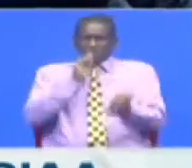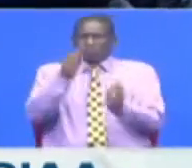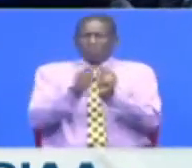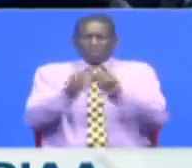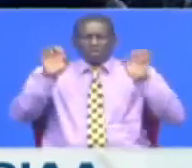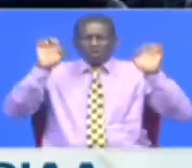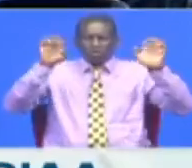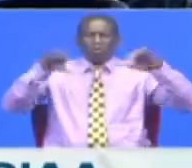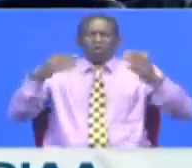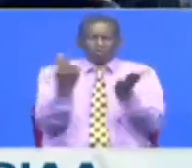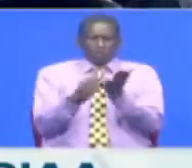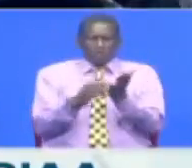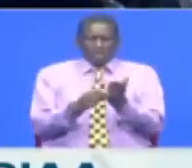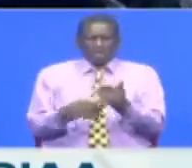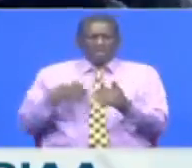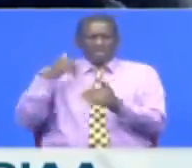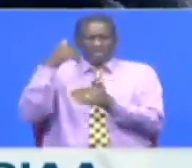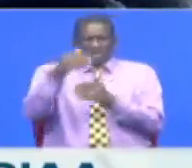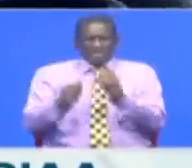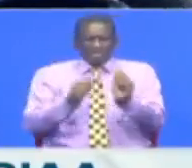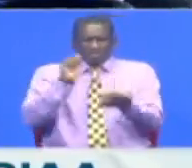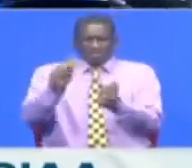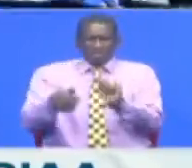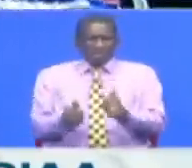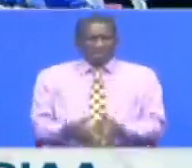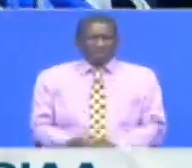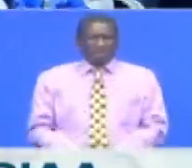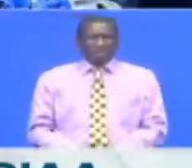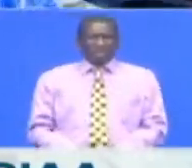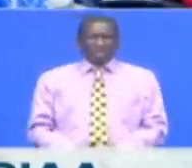au Uganda katika raundi ijayo.